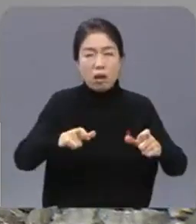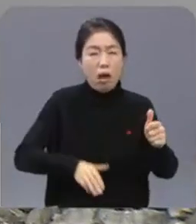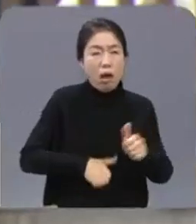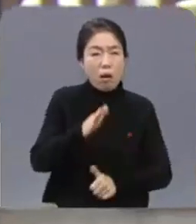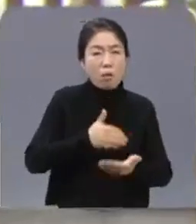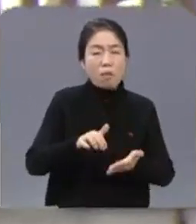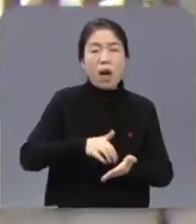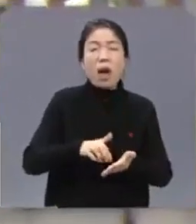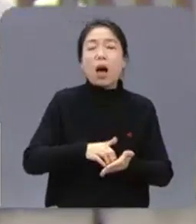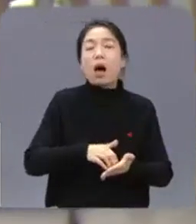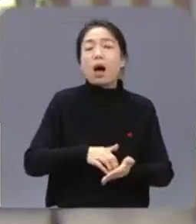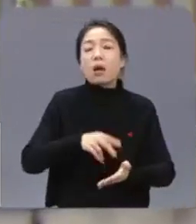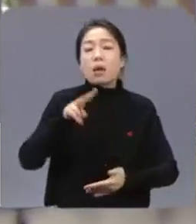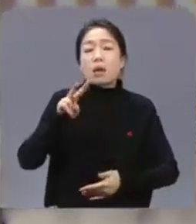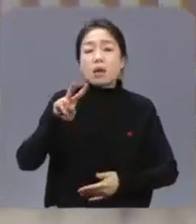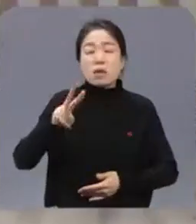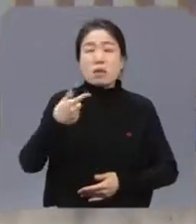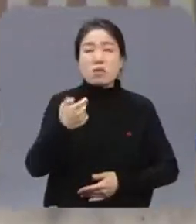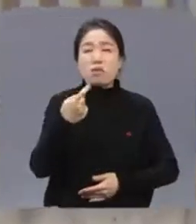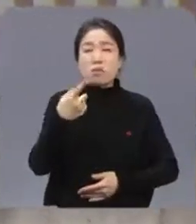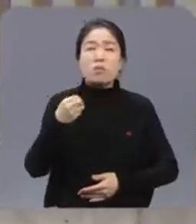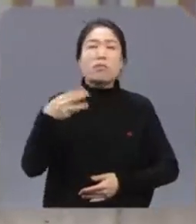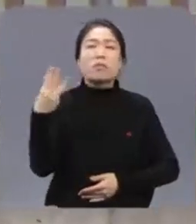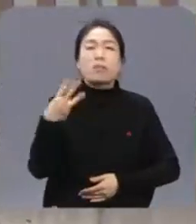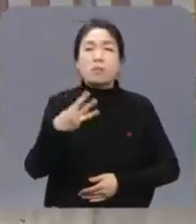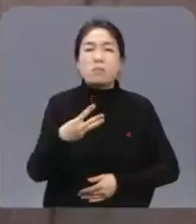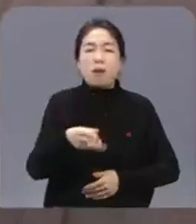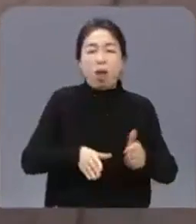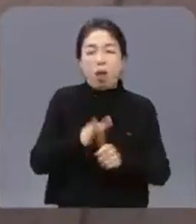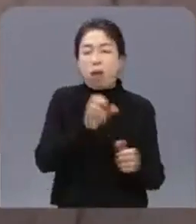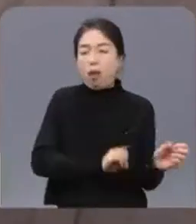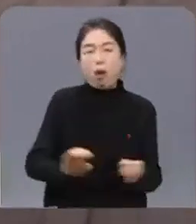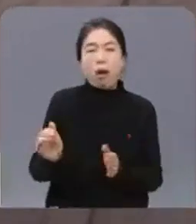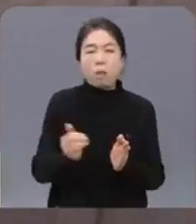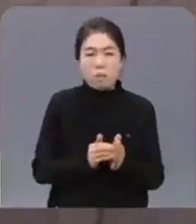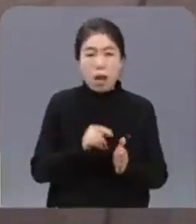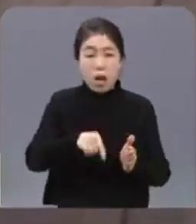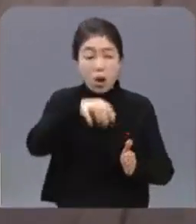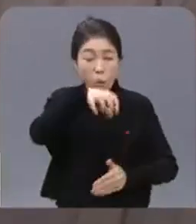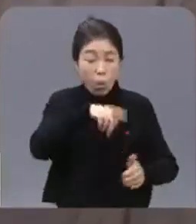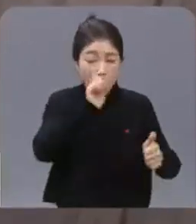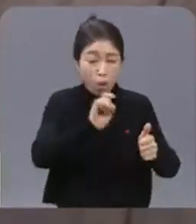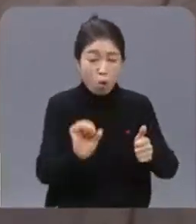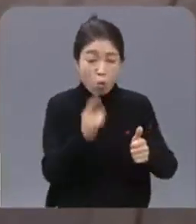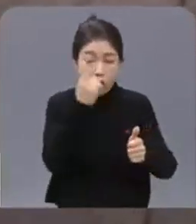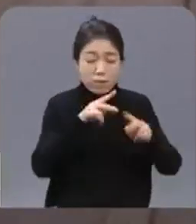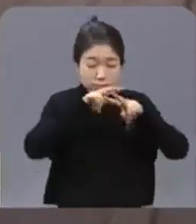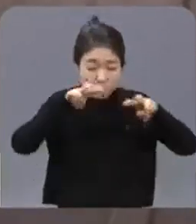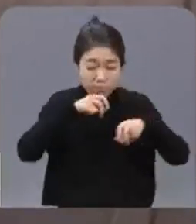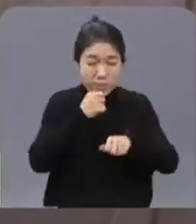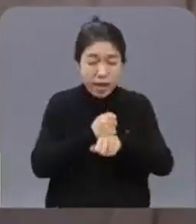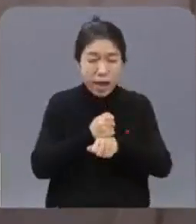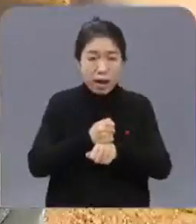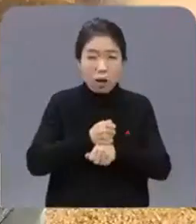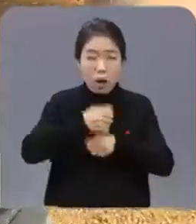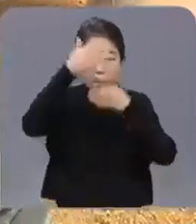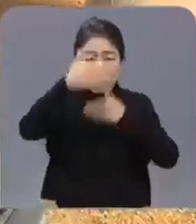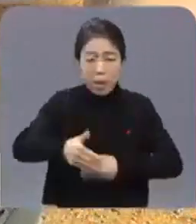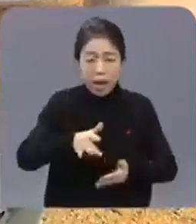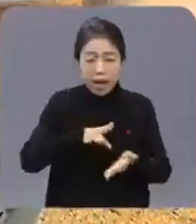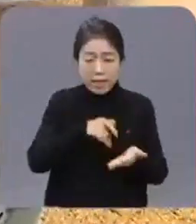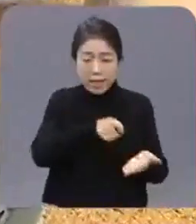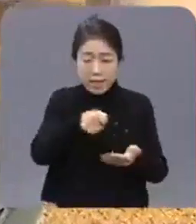261만 3천여 마리로 늘었습니다 전남도는 해당 농장의 AI 발생 원인을 분석하고 차단 방역과